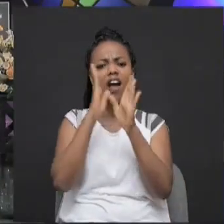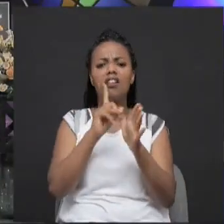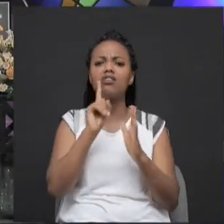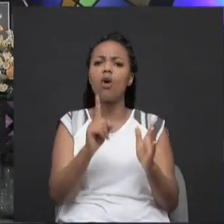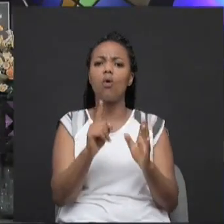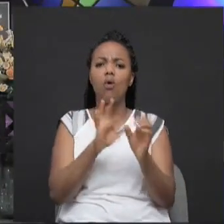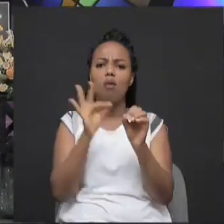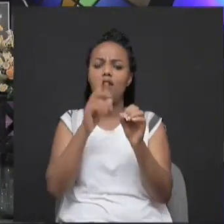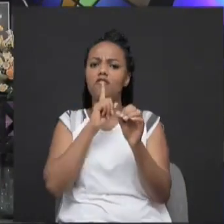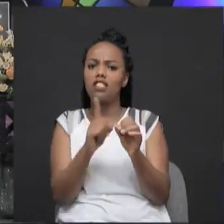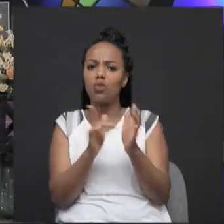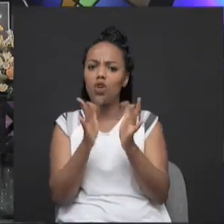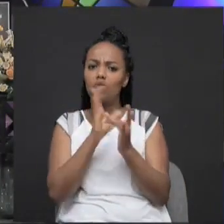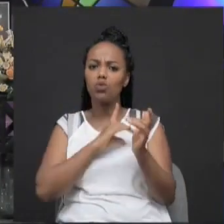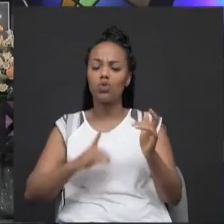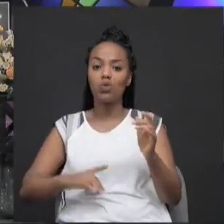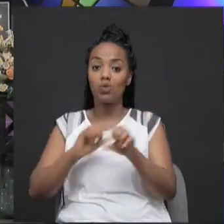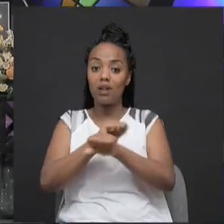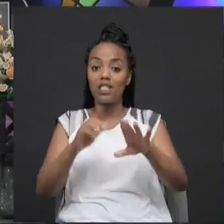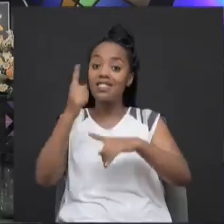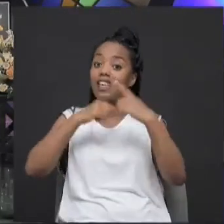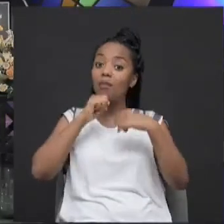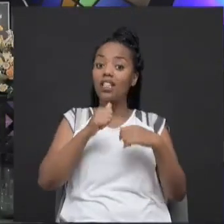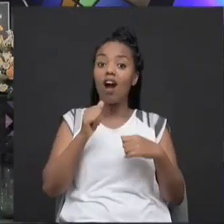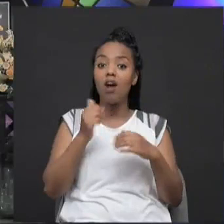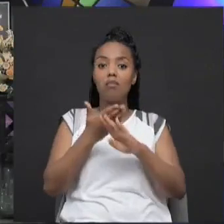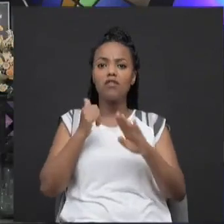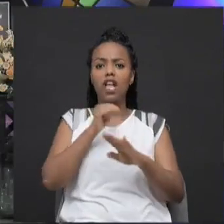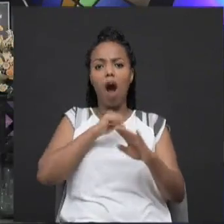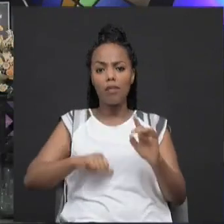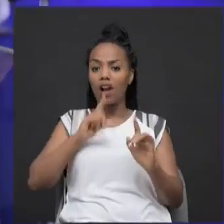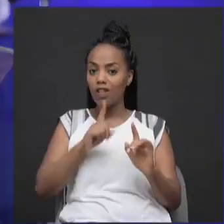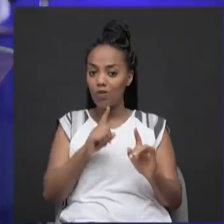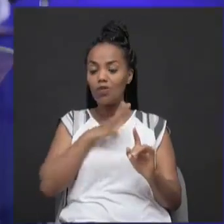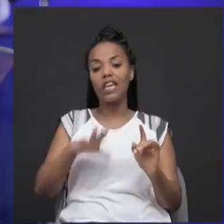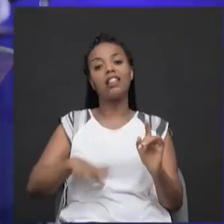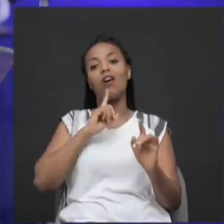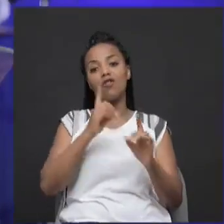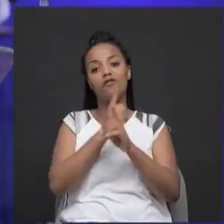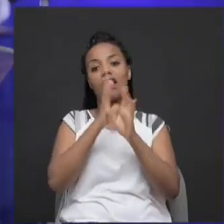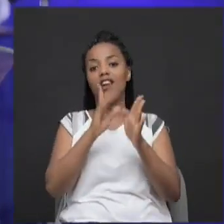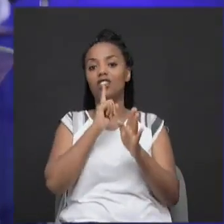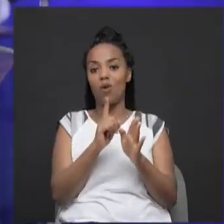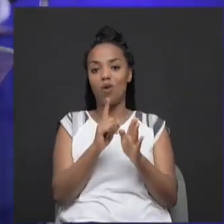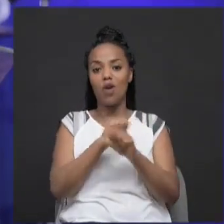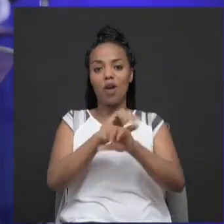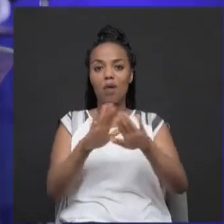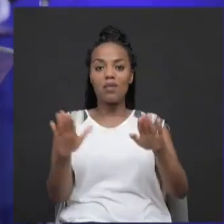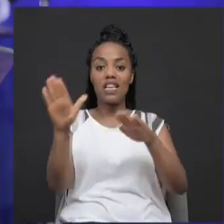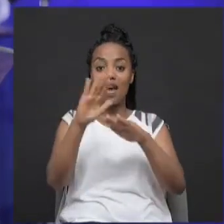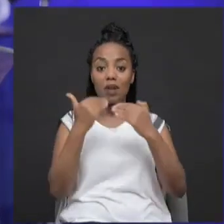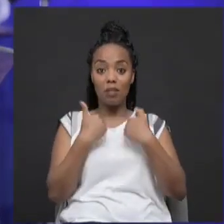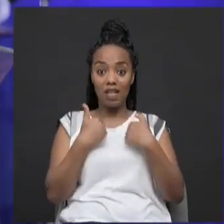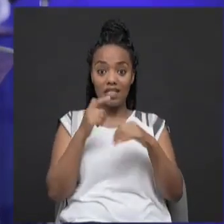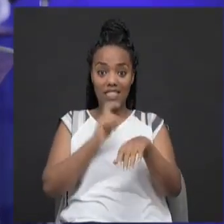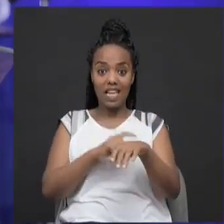ነው ኢየሱስ ክርስቶስ ወደ ምድር ሳይመጣ አምላክ ነው ጌታ ነው ፈጣሪ ነው በምድር ላይ በነበረበት የሥጋ ወራት አምላክ